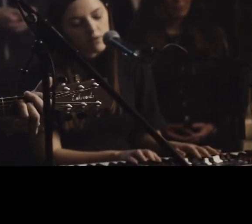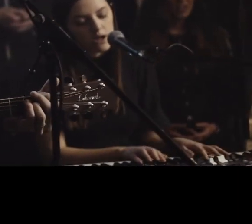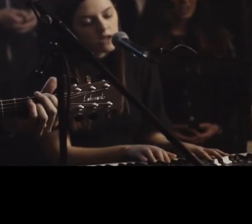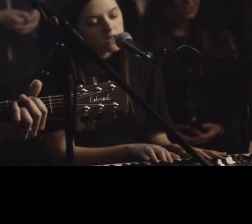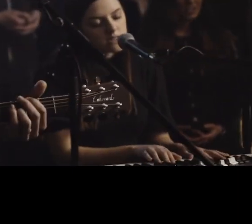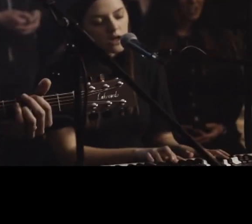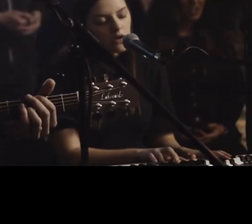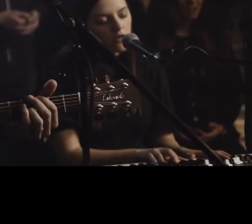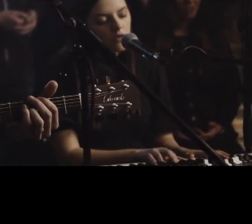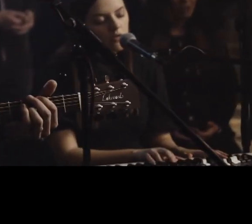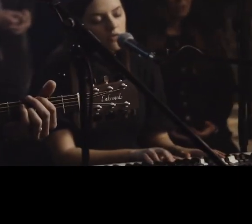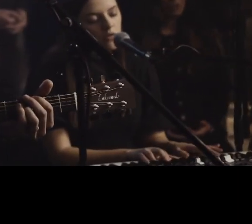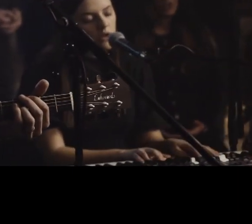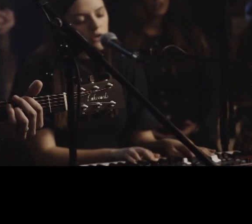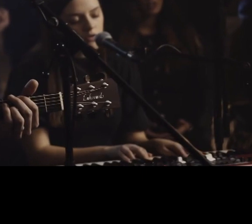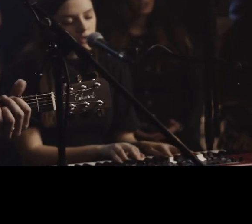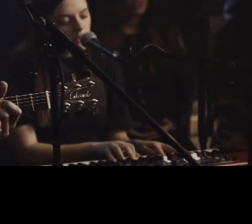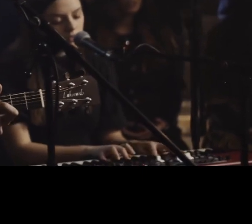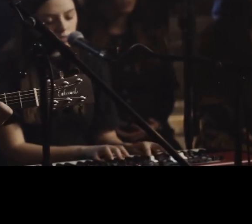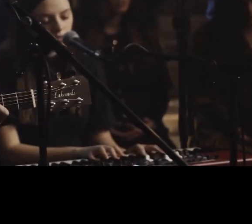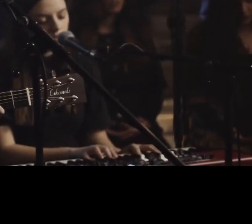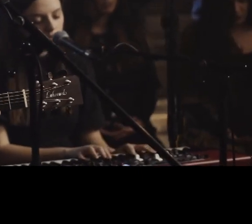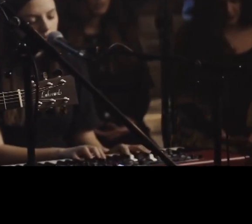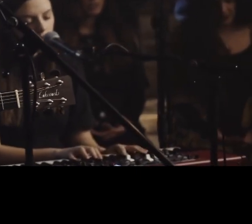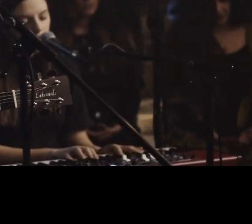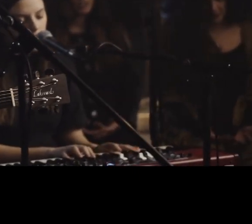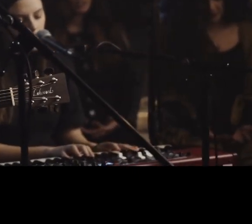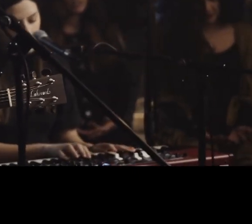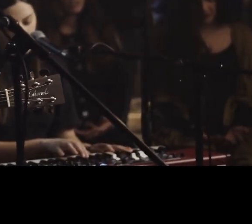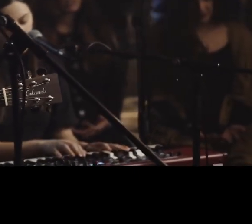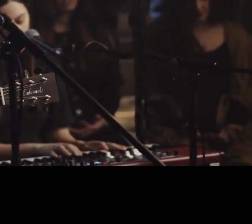Kad bi znao koliko te ljubi,